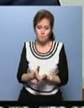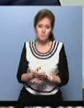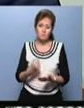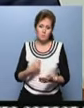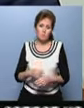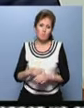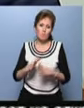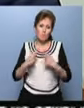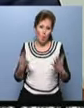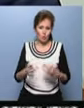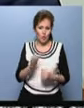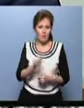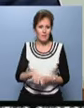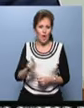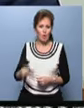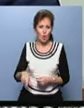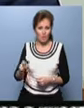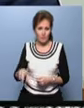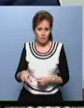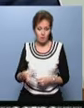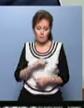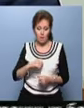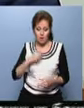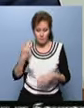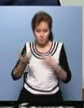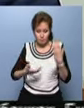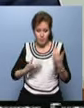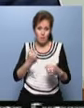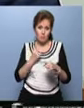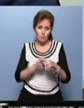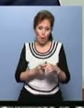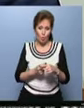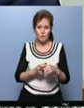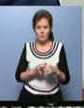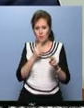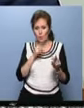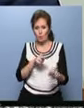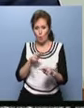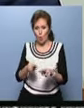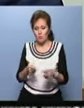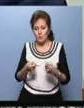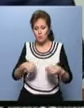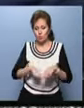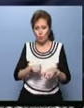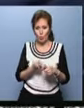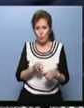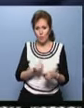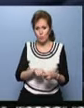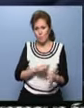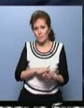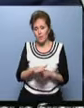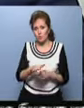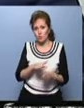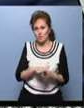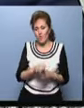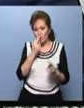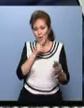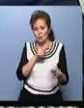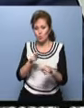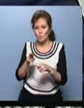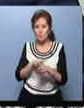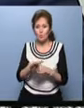же больше кадровики сами и плюс какие-то другие надзорные структуры, которые осуществляют надзор за